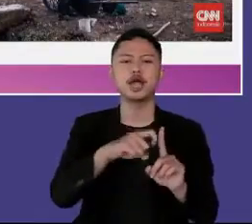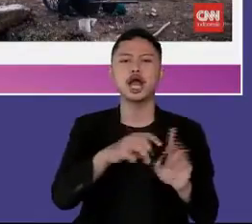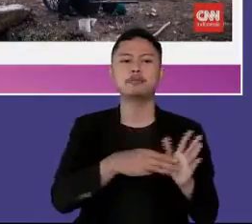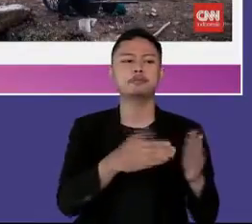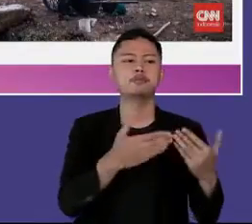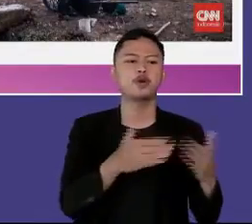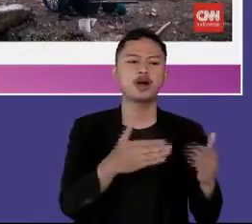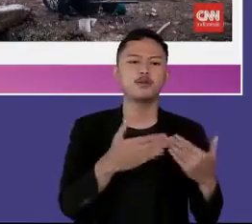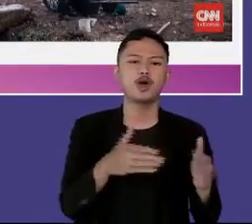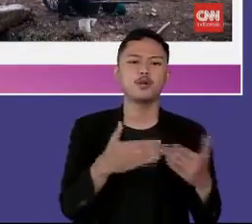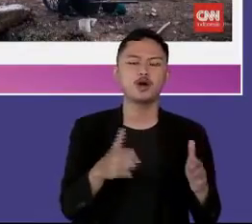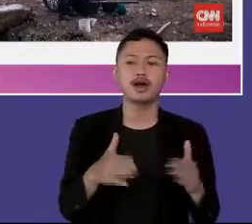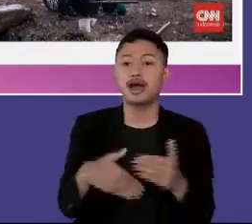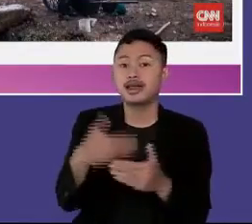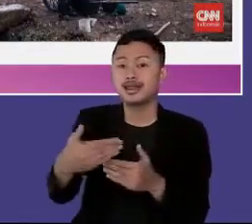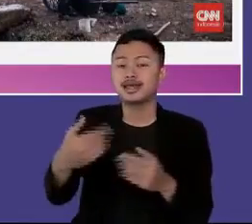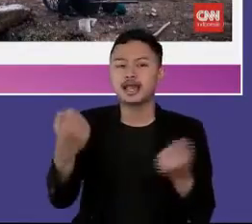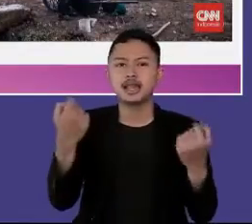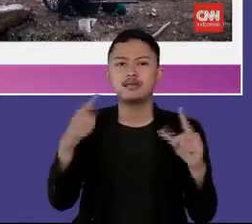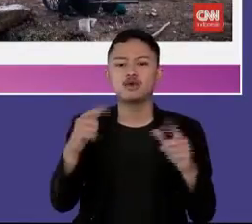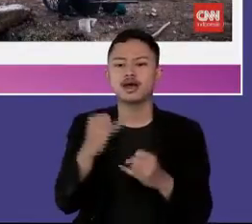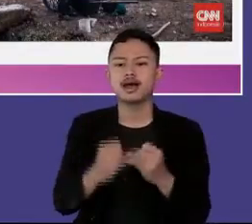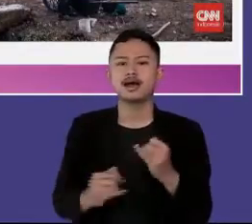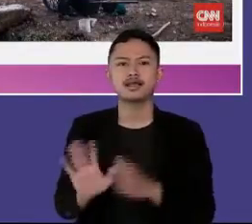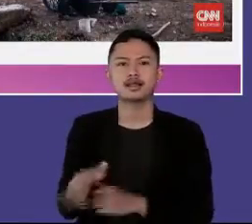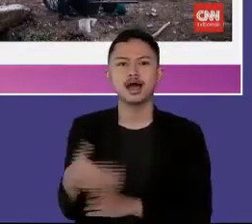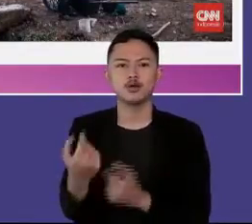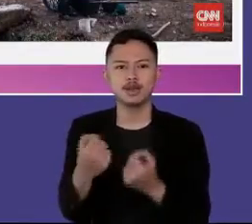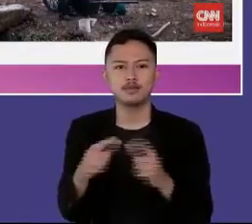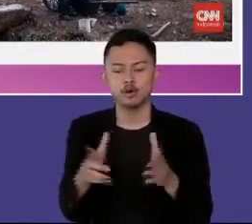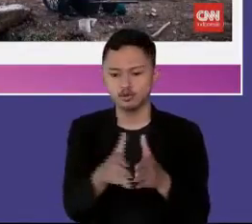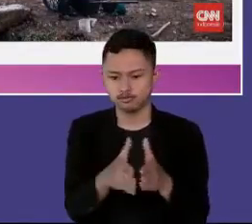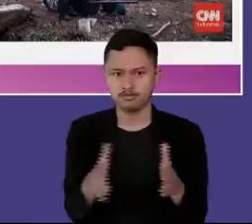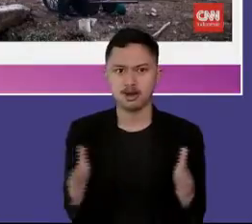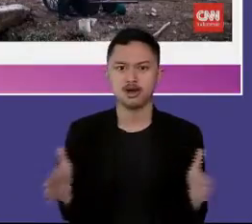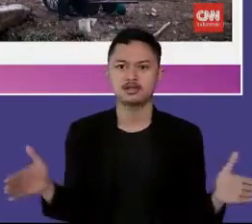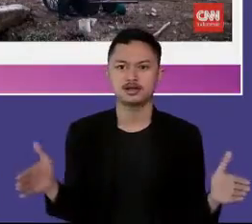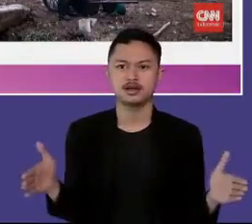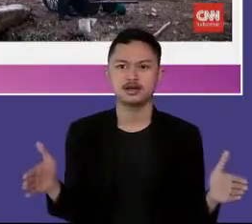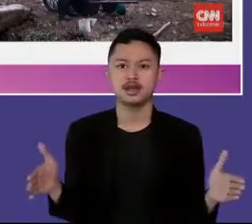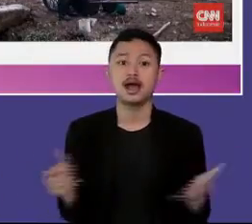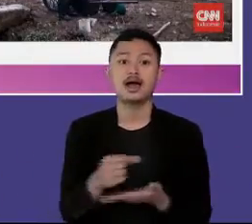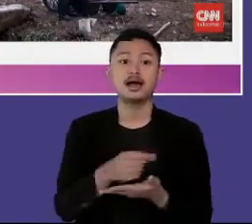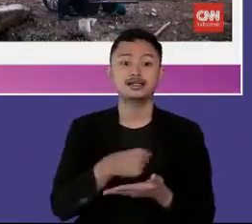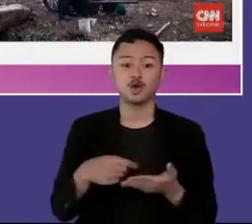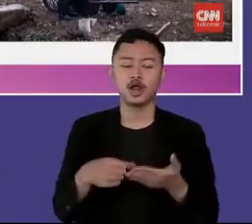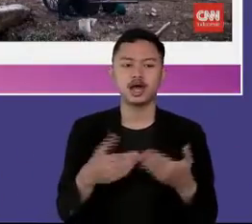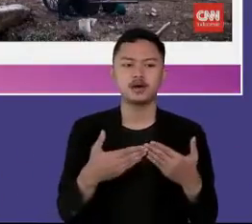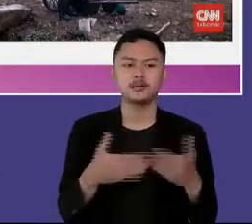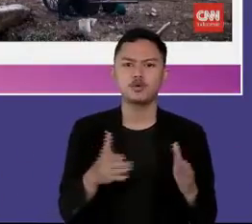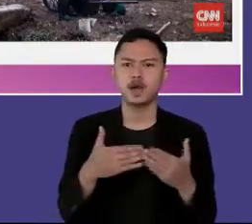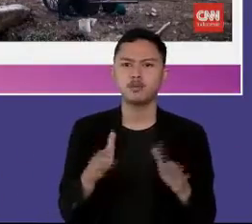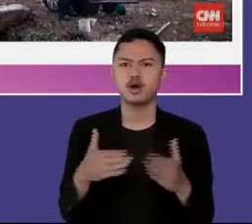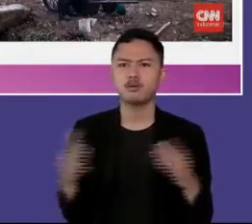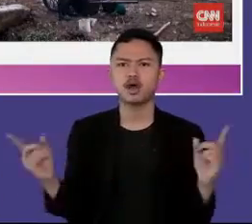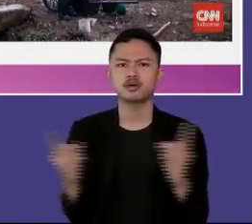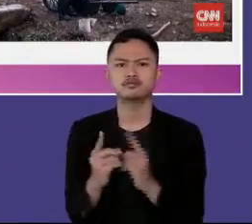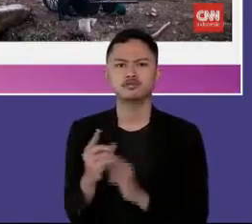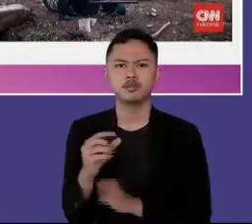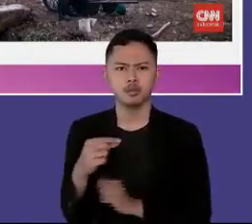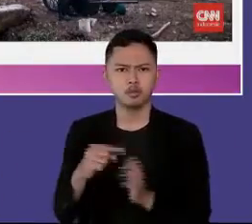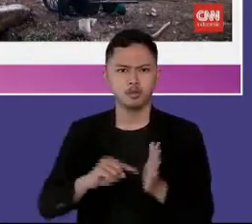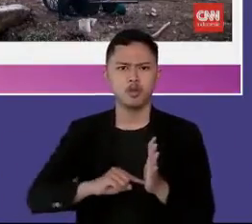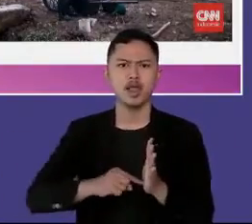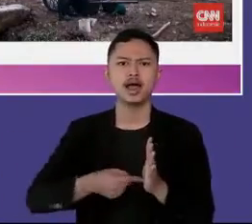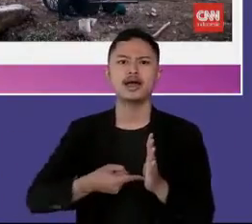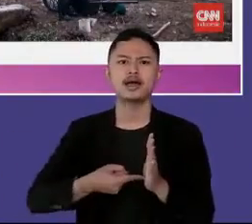makin longgar nanti ada I liburan akhir tahun sudah mulai khas banyak sekolah yang raptor kata muka